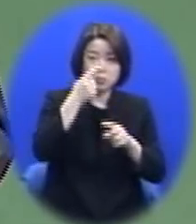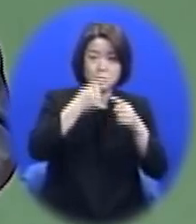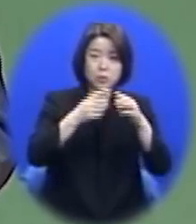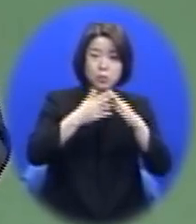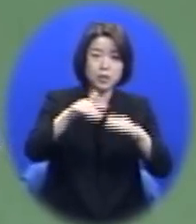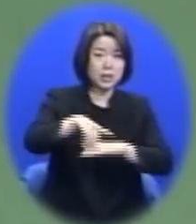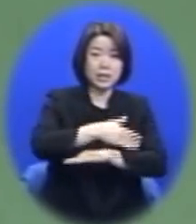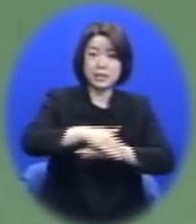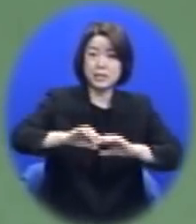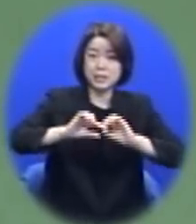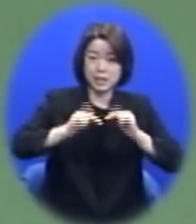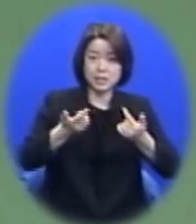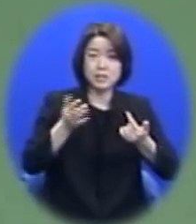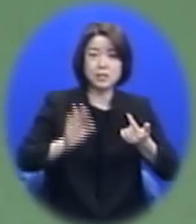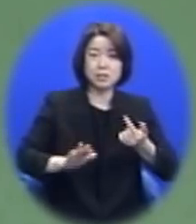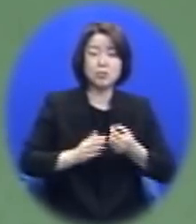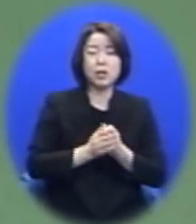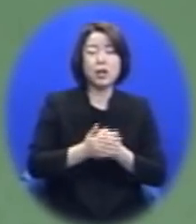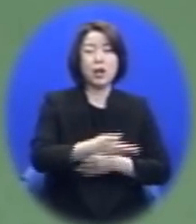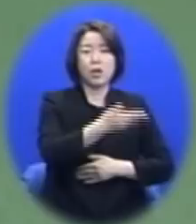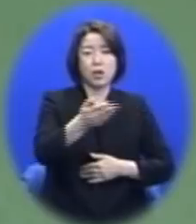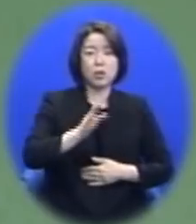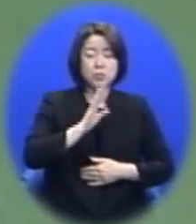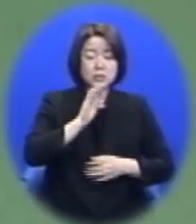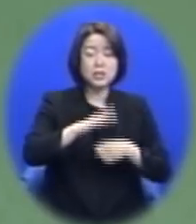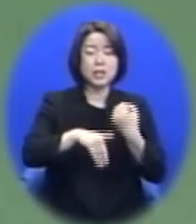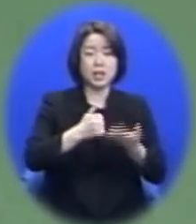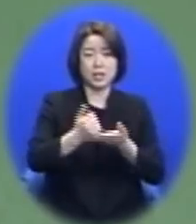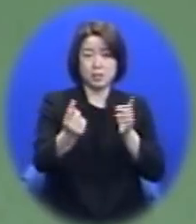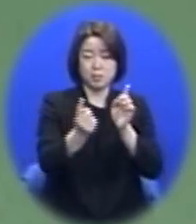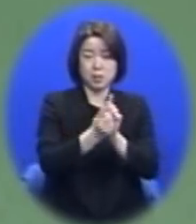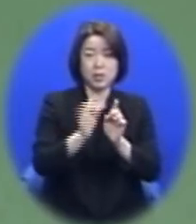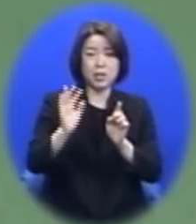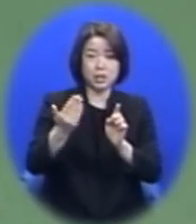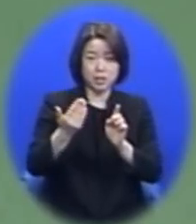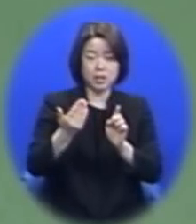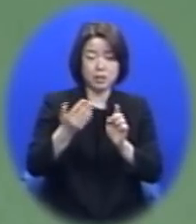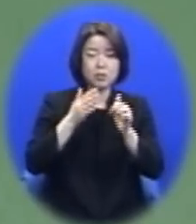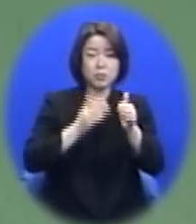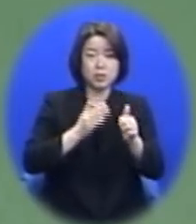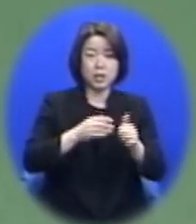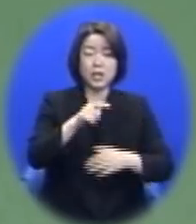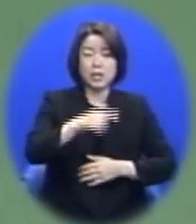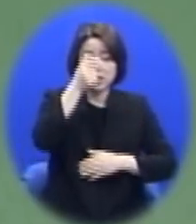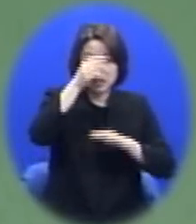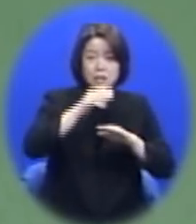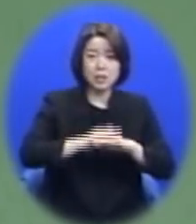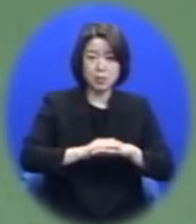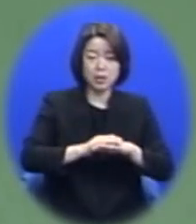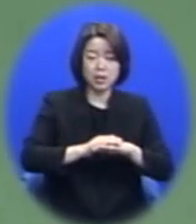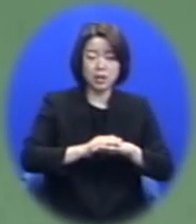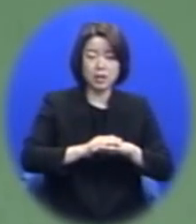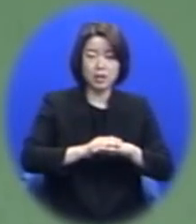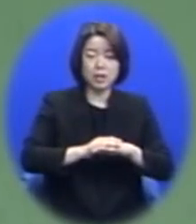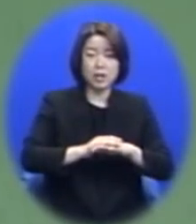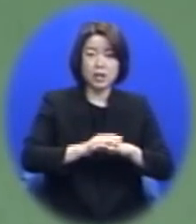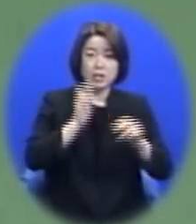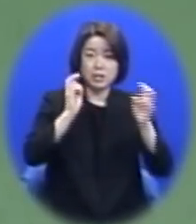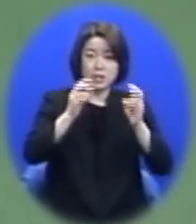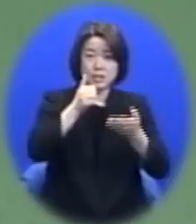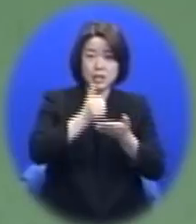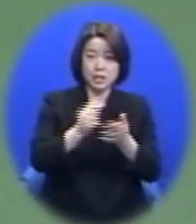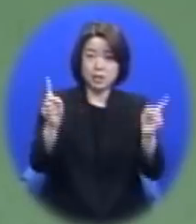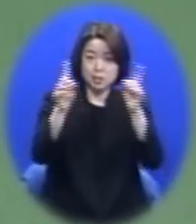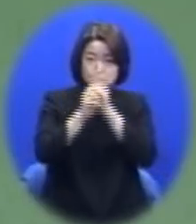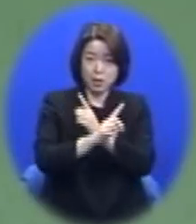다니시지만 여러분 진짜 하나님을 만나게 되기 바라고 이 예배가 이 오너가 바뀌더라도 계속